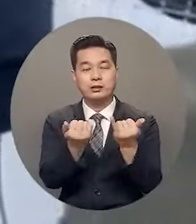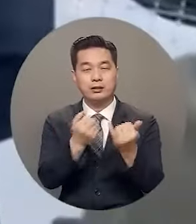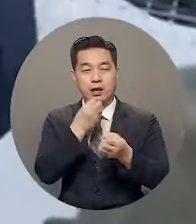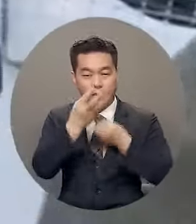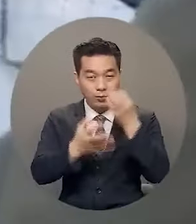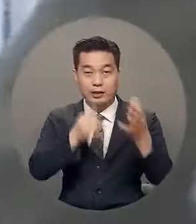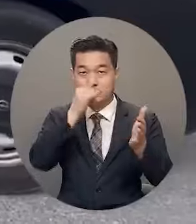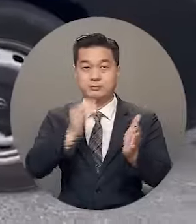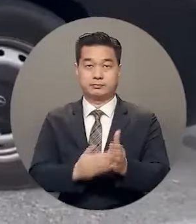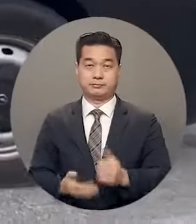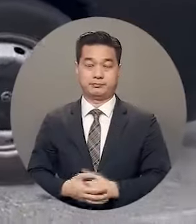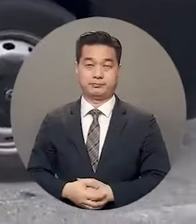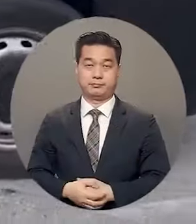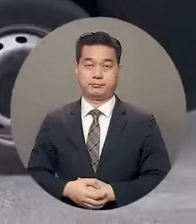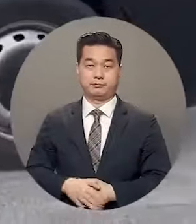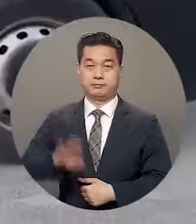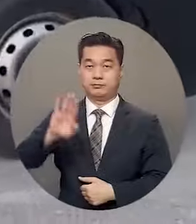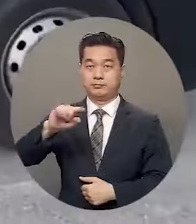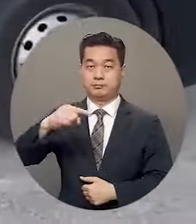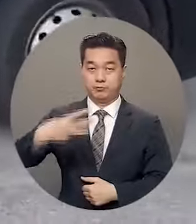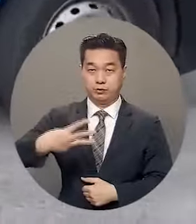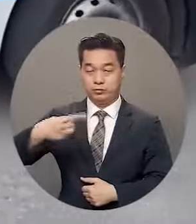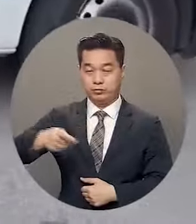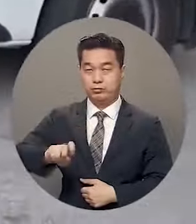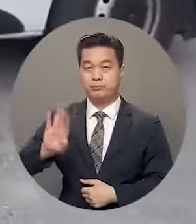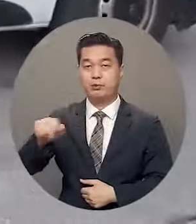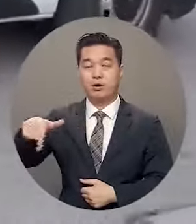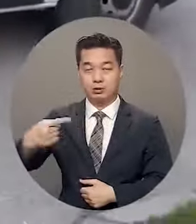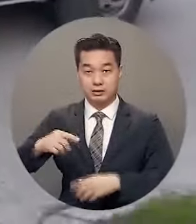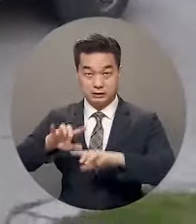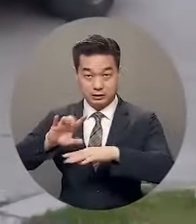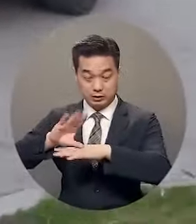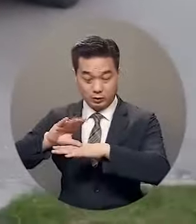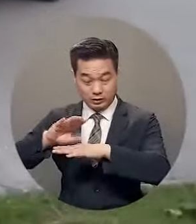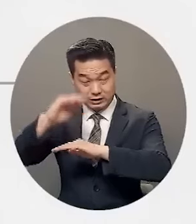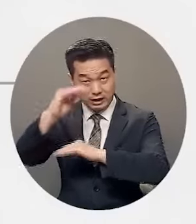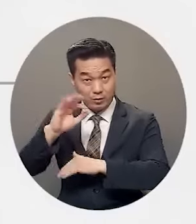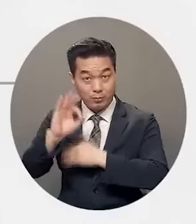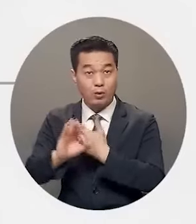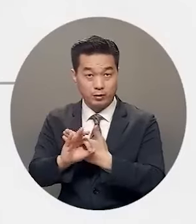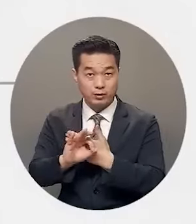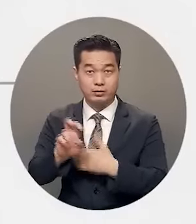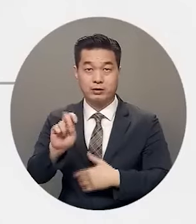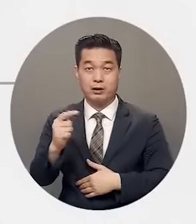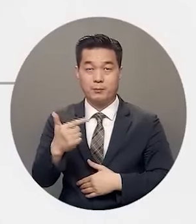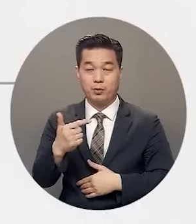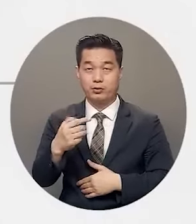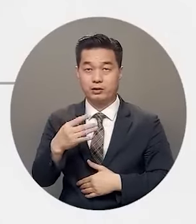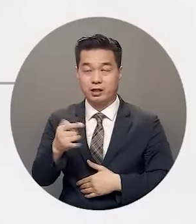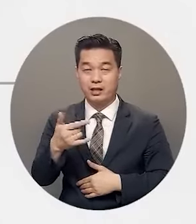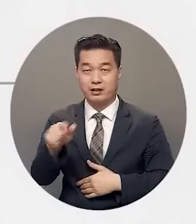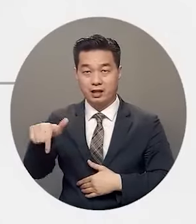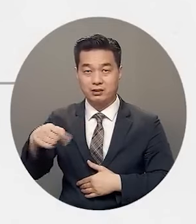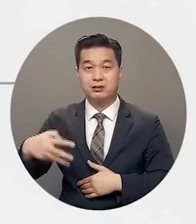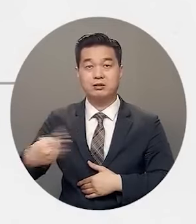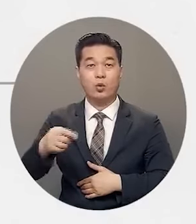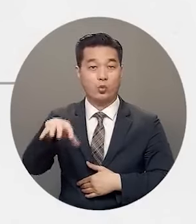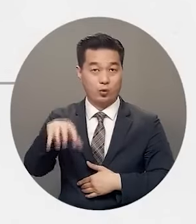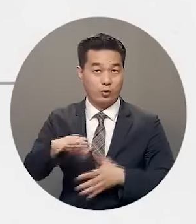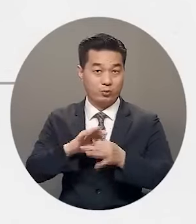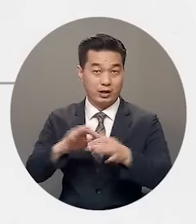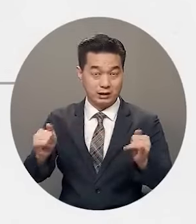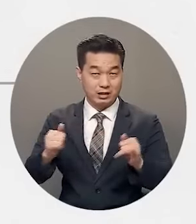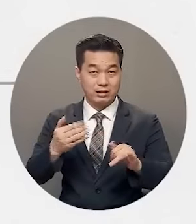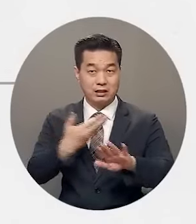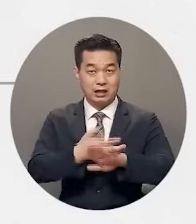드러났습니다. 블룸버그 통신에 따르면 권 대표는 구금된 뒤 몬테네그로 당국 관계자들에게 세계 다른